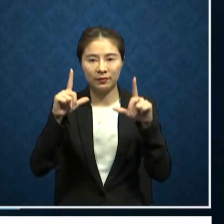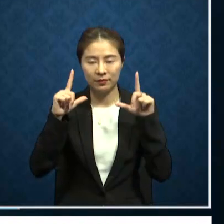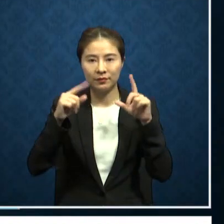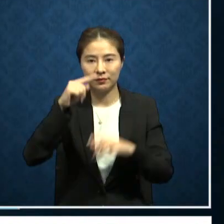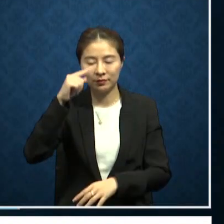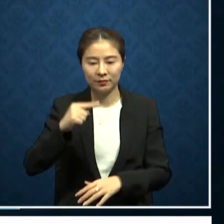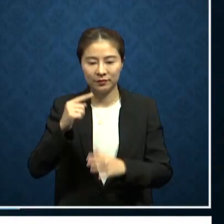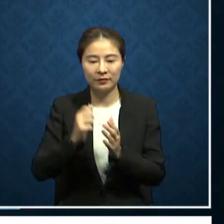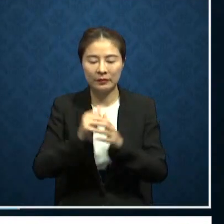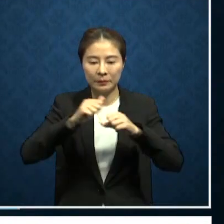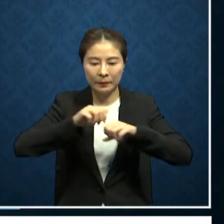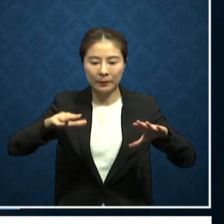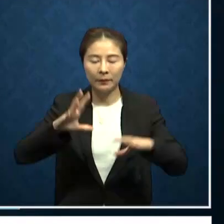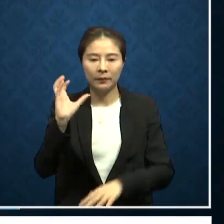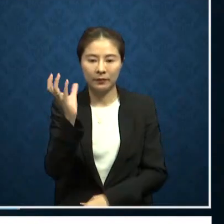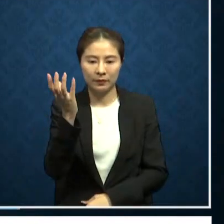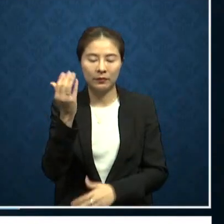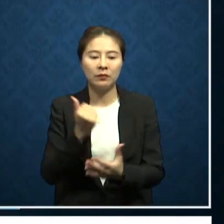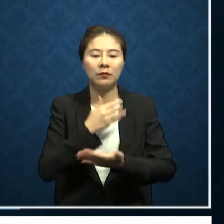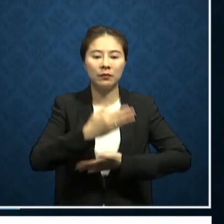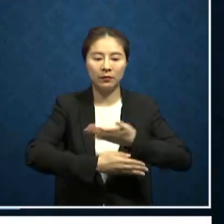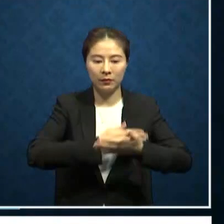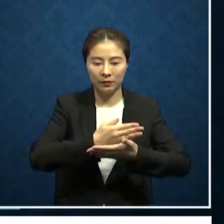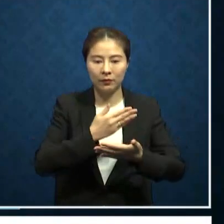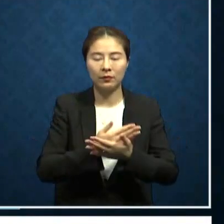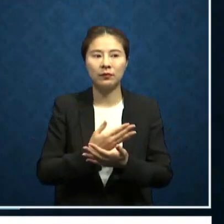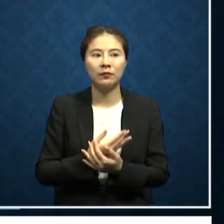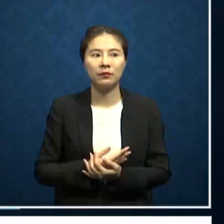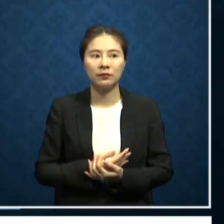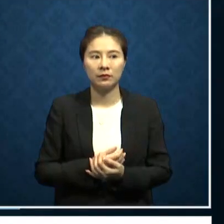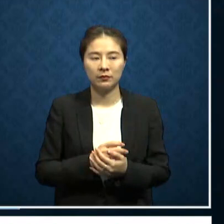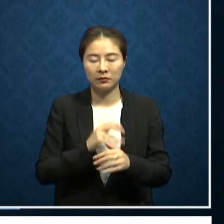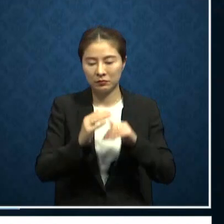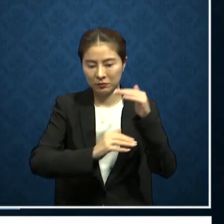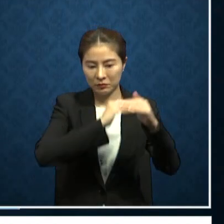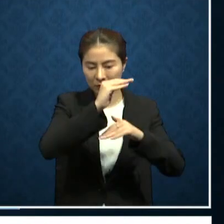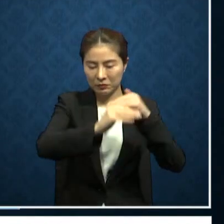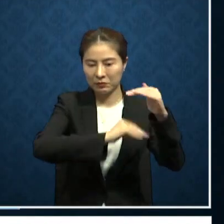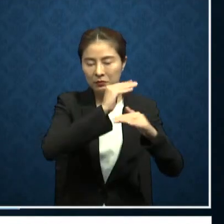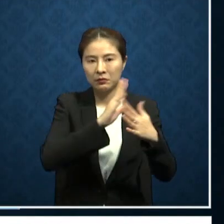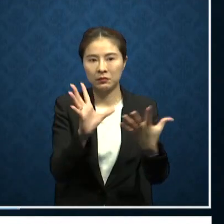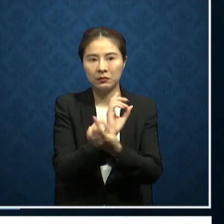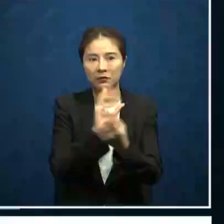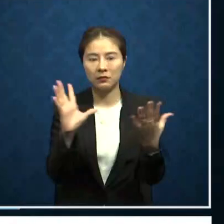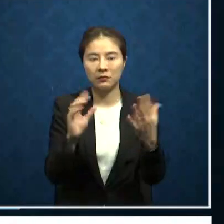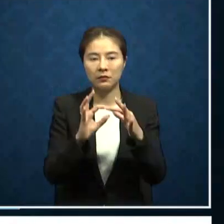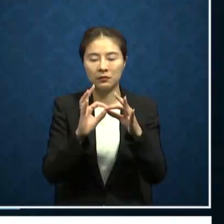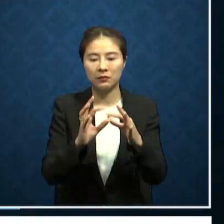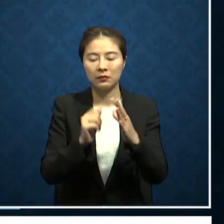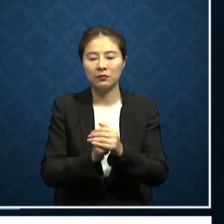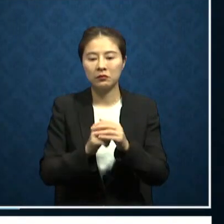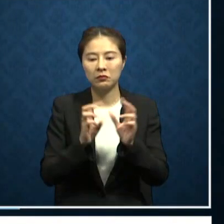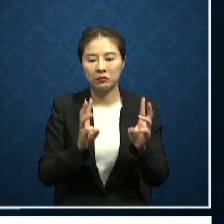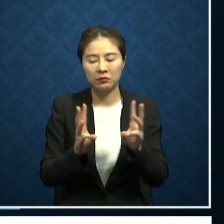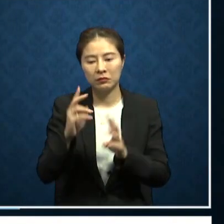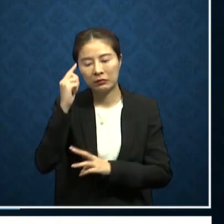ให้สร้างมูลค่าสร้างรายได้รวมถึงการอนุรักษ์ฟื้นฟูพัฒนาและต่อยอดด้านศิลปะวัฒนธรรมนะคะเพื่อส่งเสริมภูมิปัญญาท้องถิ่นและ